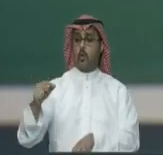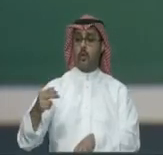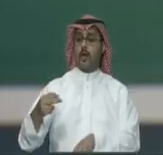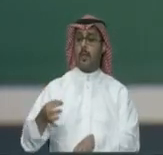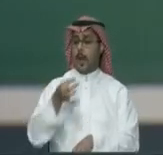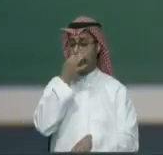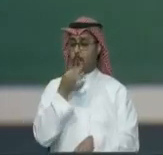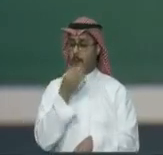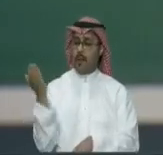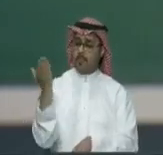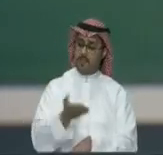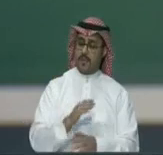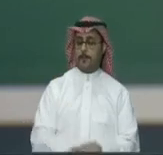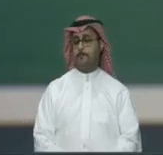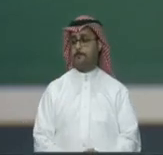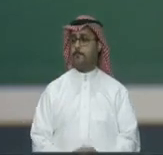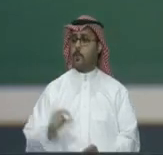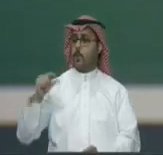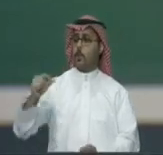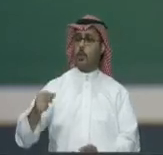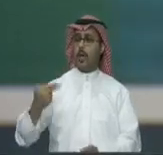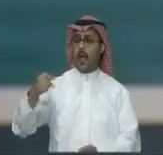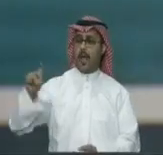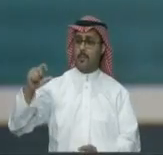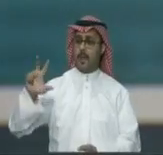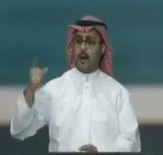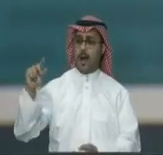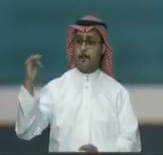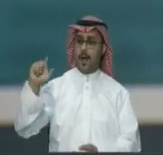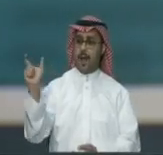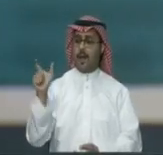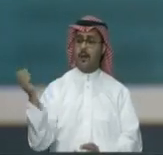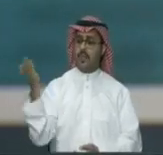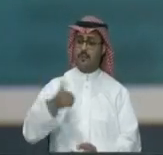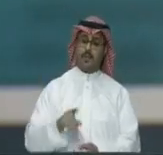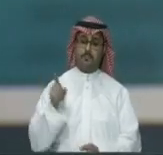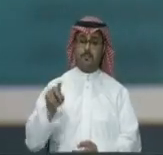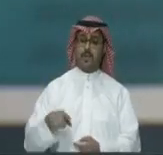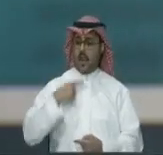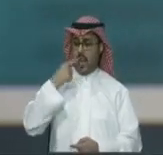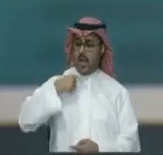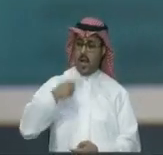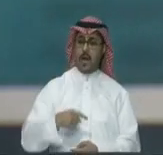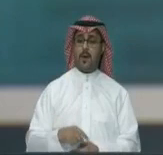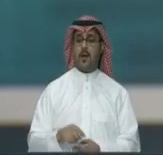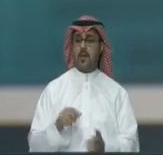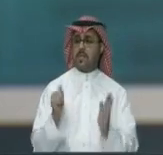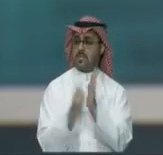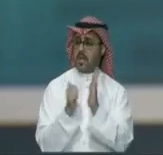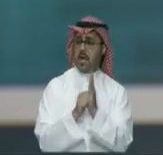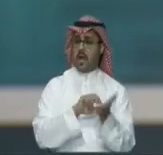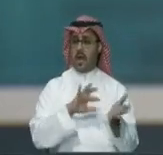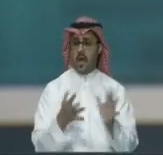الرحمن السعدون. أهلا بك دكتور عبد الرحمن، والحديث عن الإسكان وبرامجه حديث ذو شجون كما